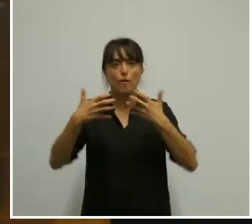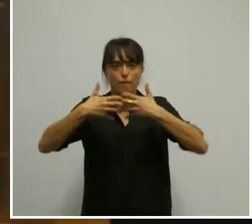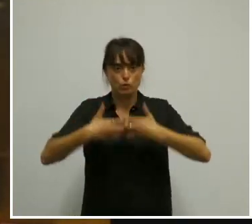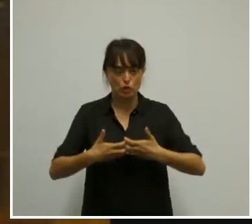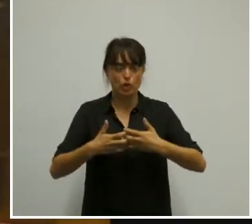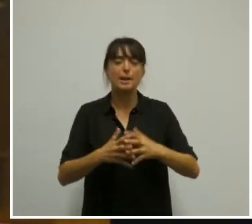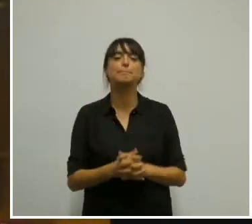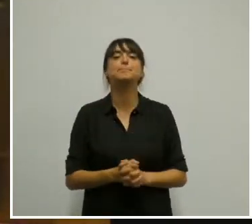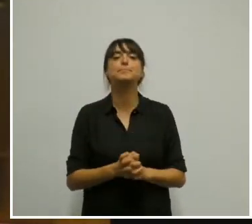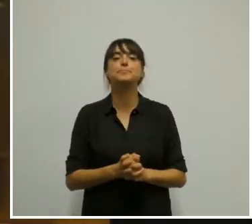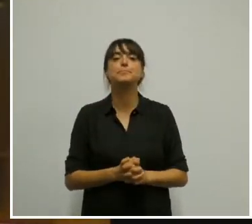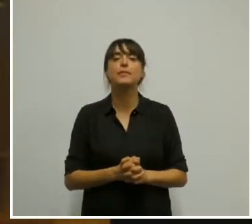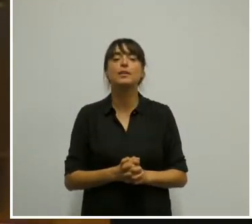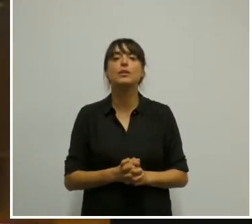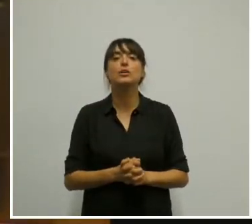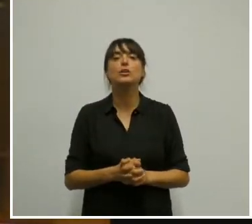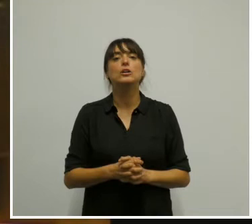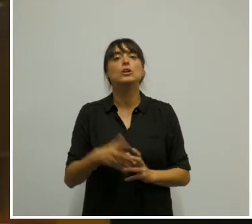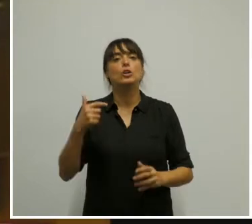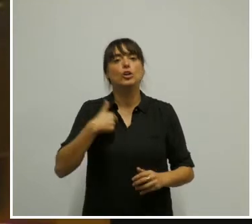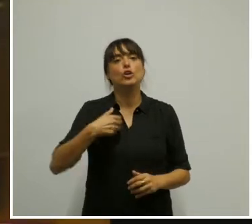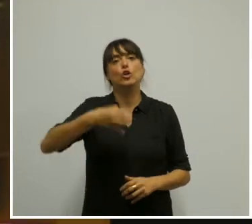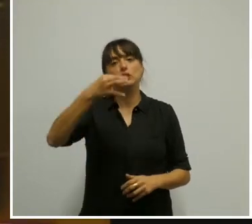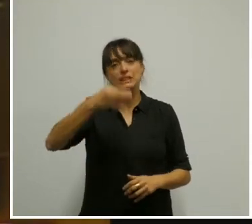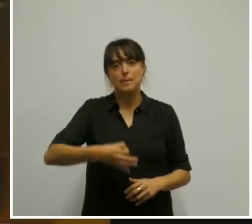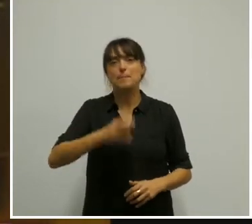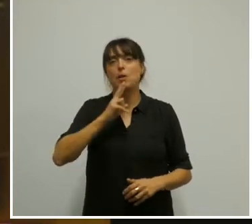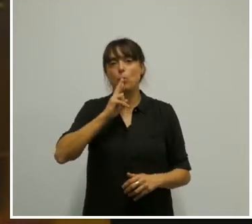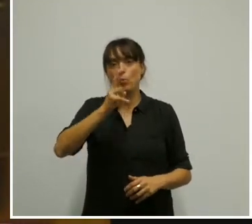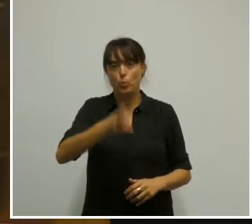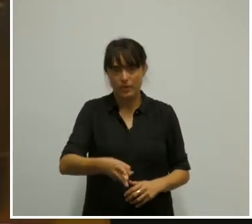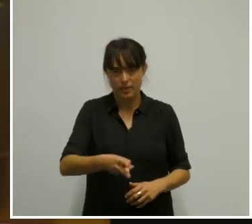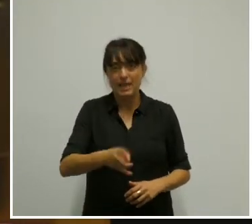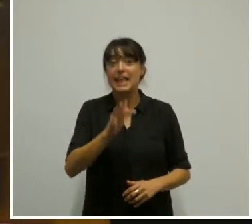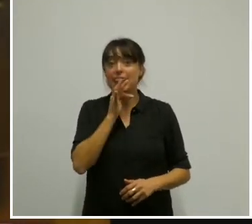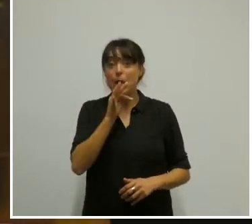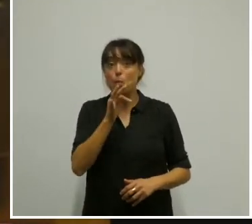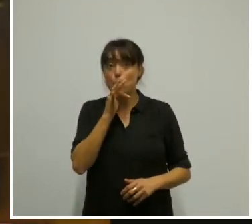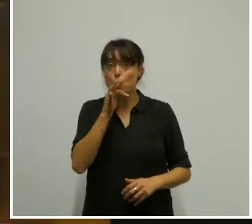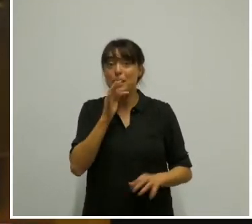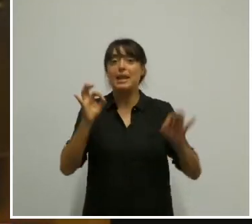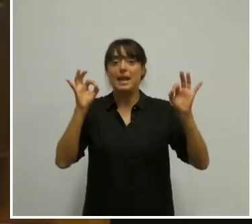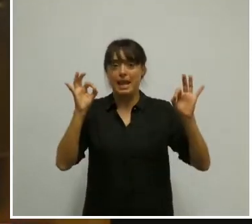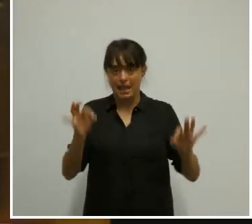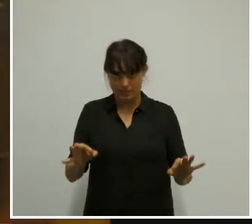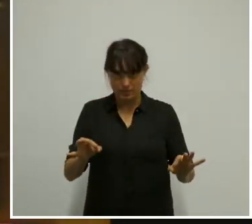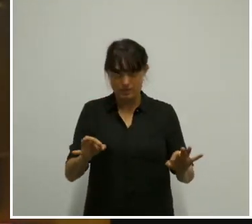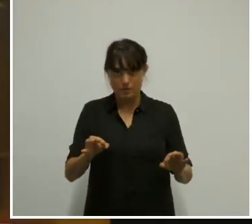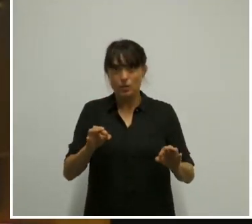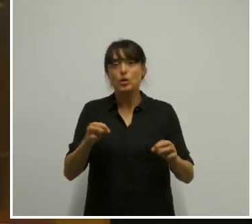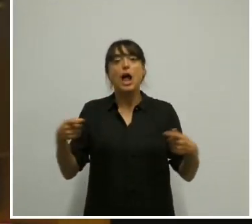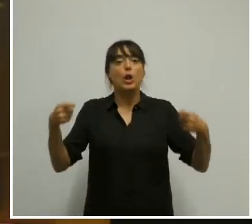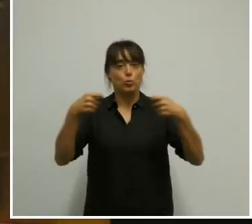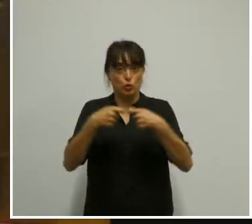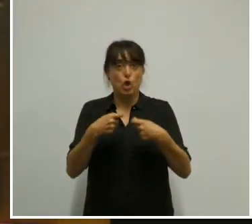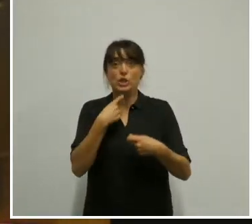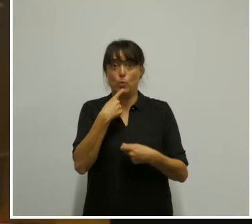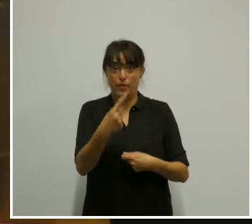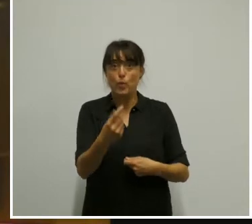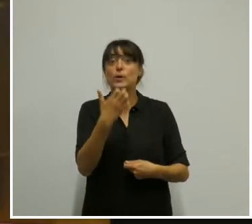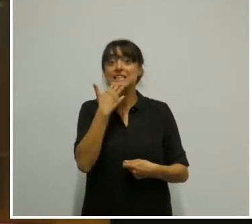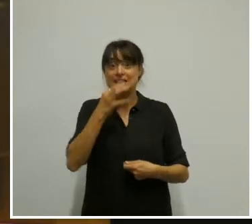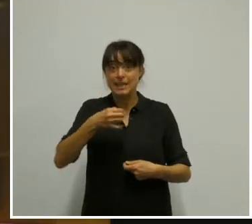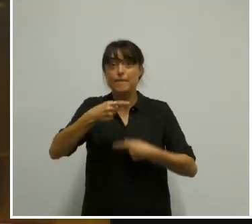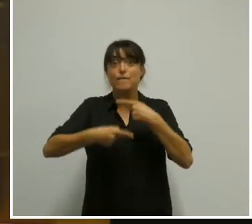Sempre, això ho dic, jo ho he dit sempre, de moment ha passat així, i ho diu el Consorci, si la família fa